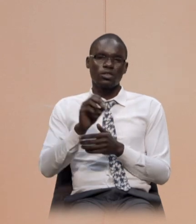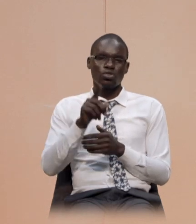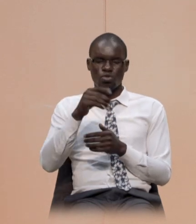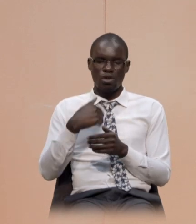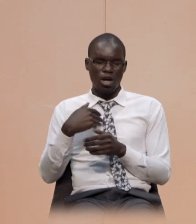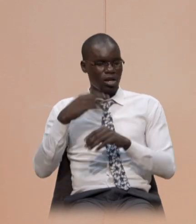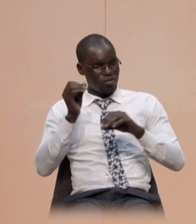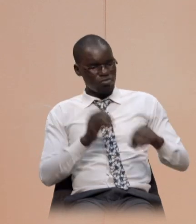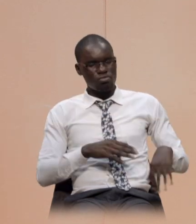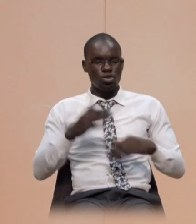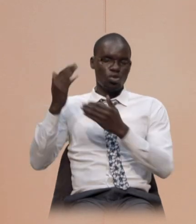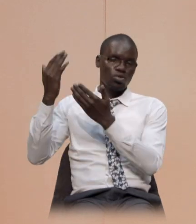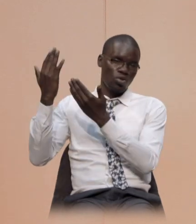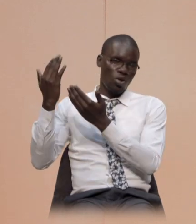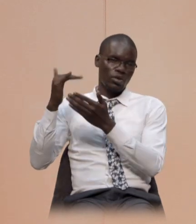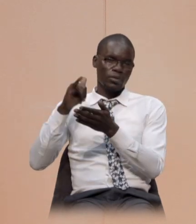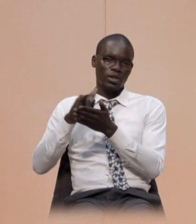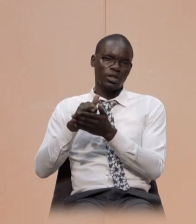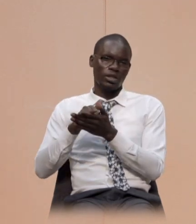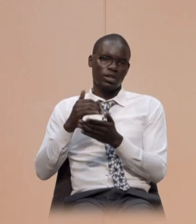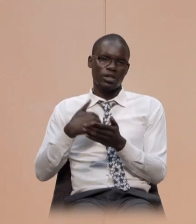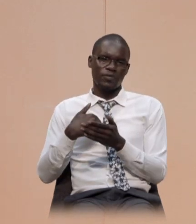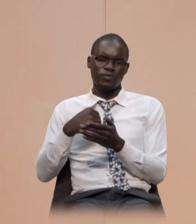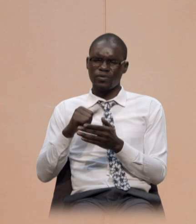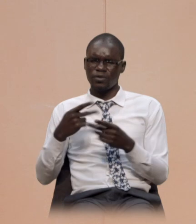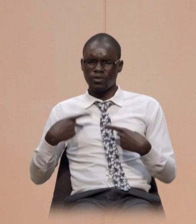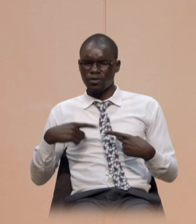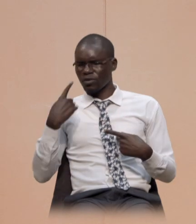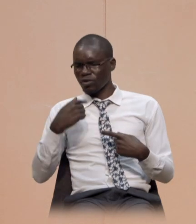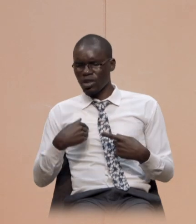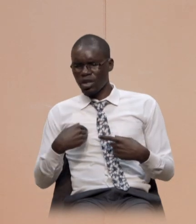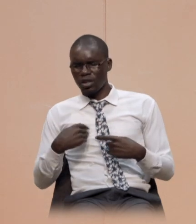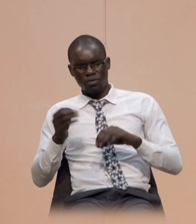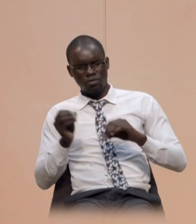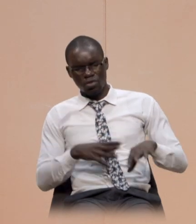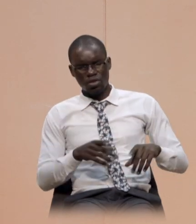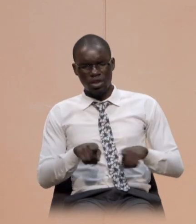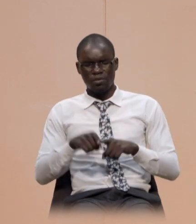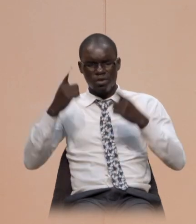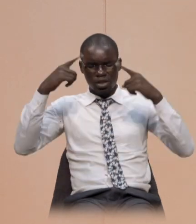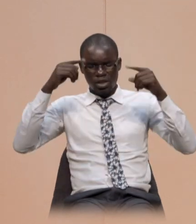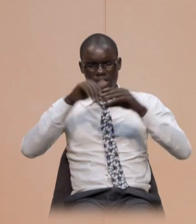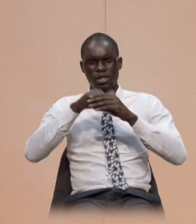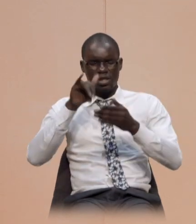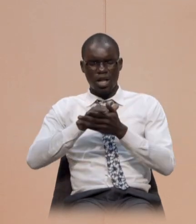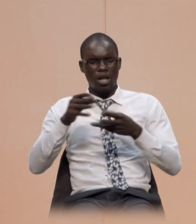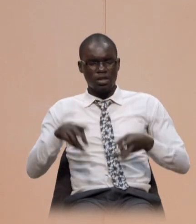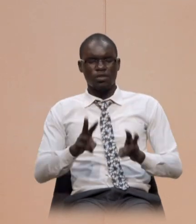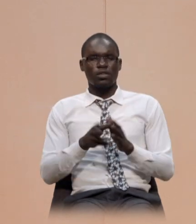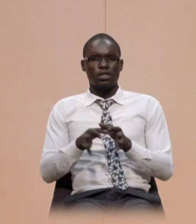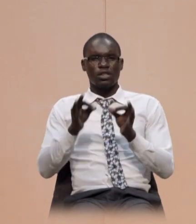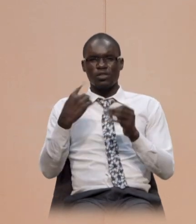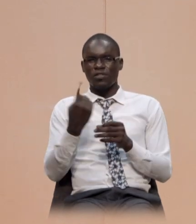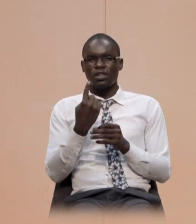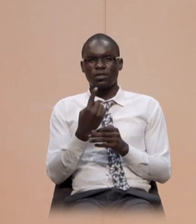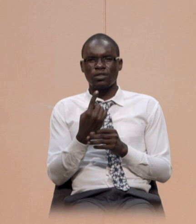moyo ukifikiri ya kwamba hakuna mfano ya watu waliofaulu katika njia hiyo. Kwa hivyo ukiwa mmoja hivyo, usione